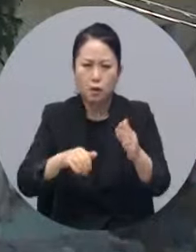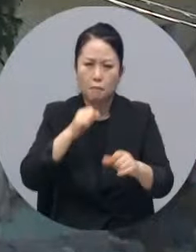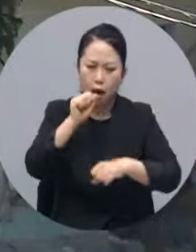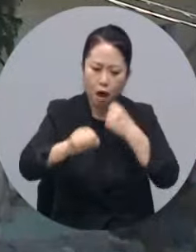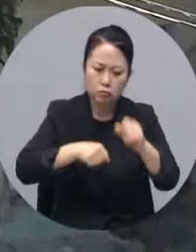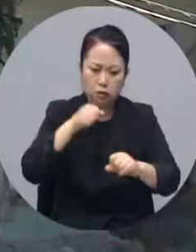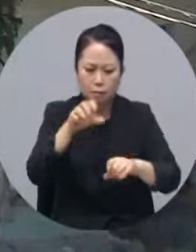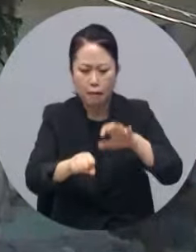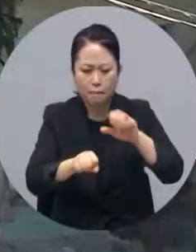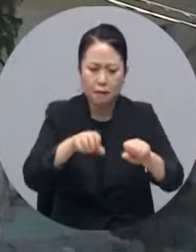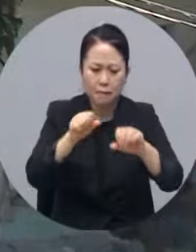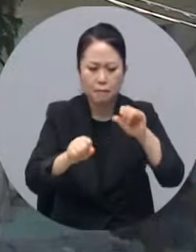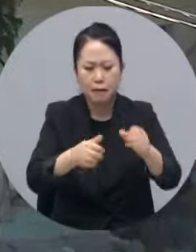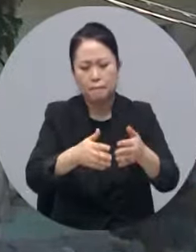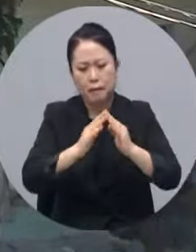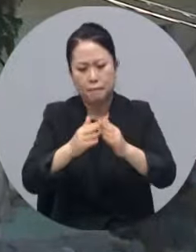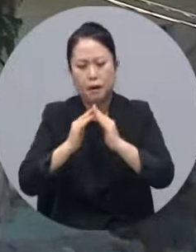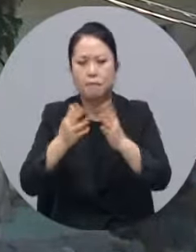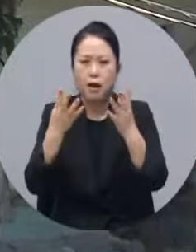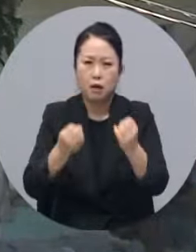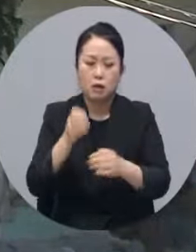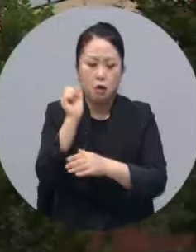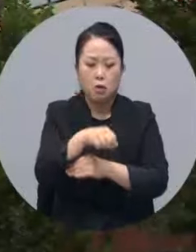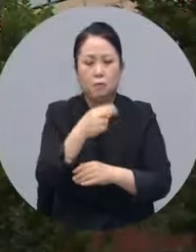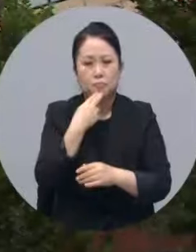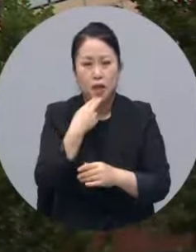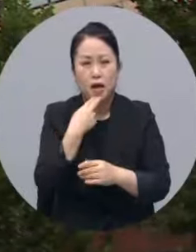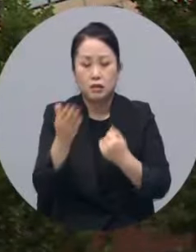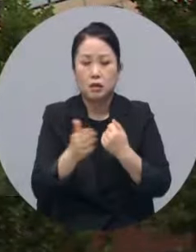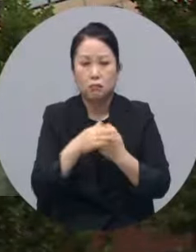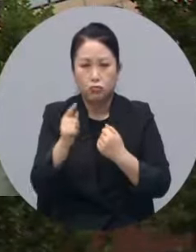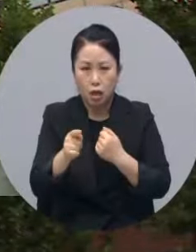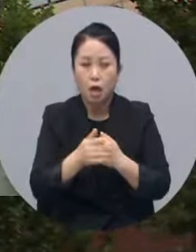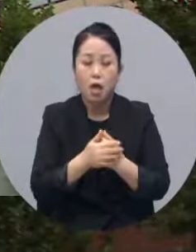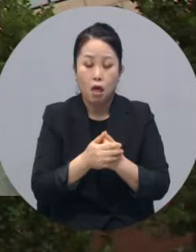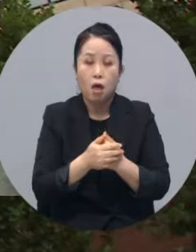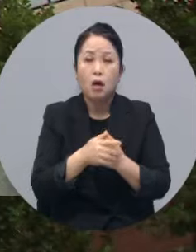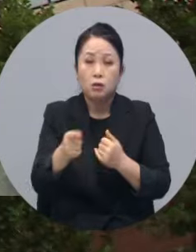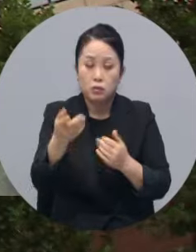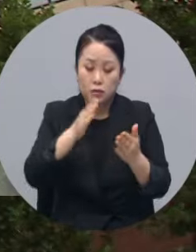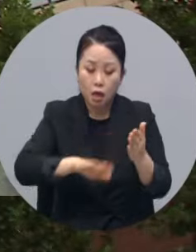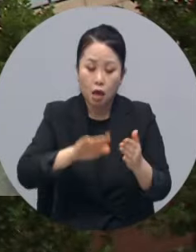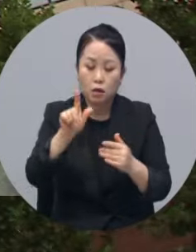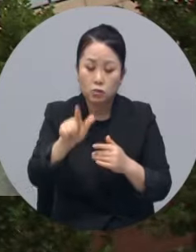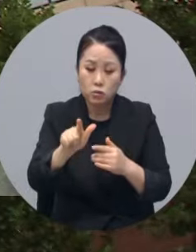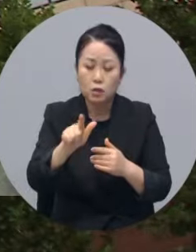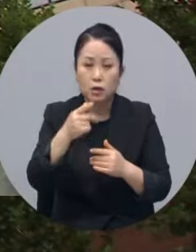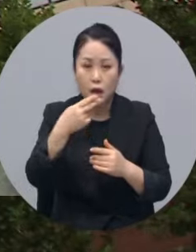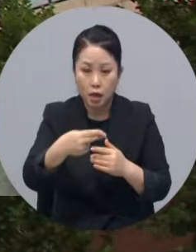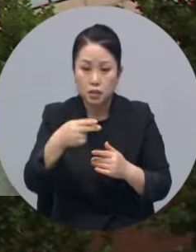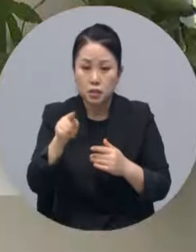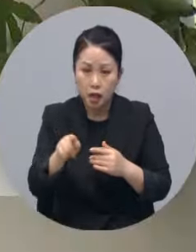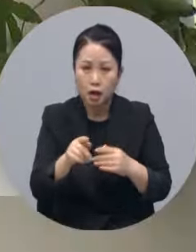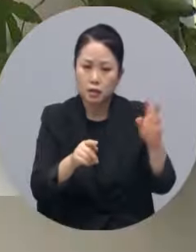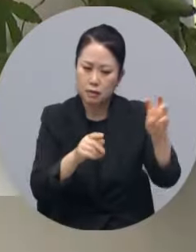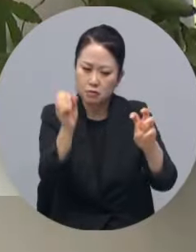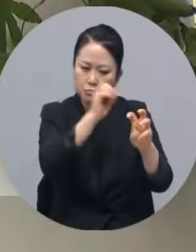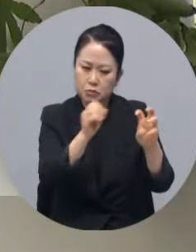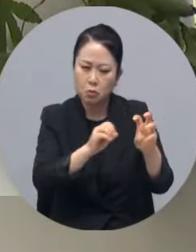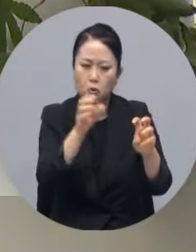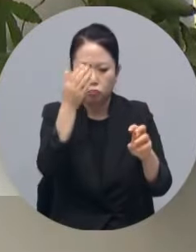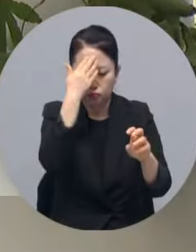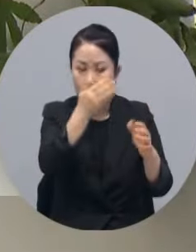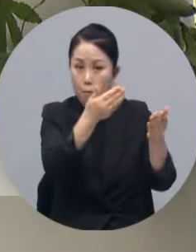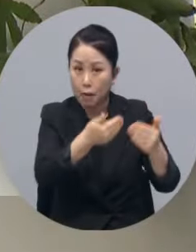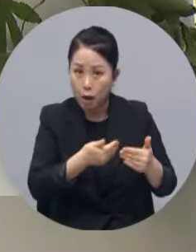면적이 70%가 넘습니다. 그런데 LH가 이 국공유지 중 30%만 무상으로 받고 나머지 땅을